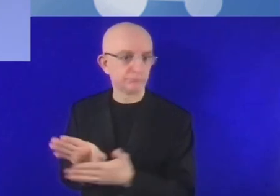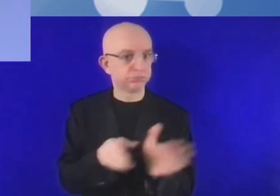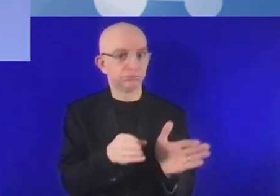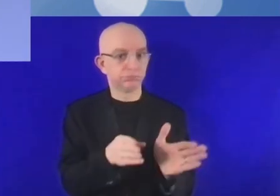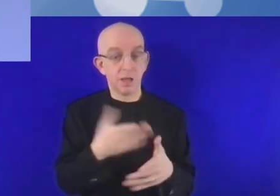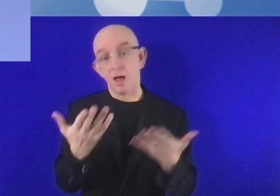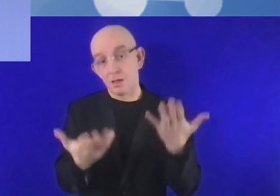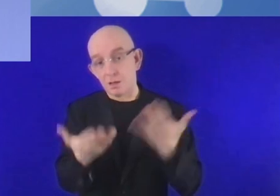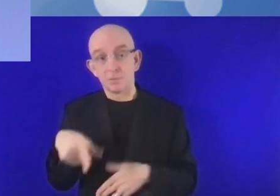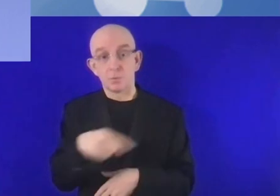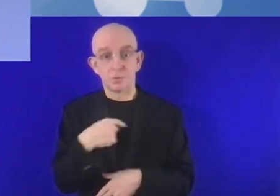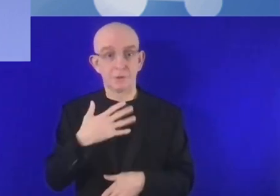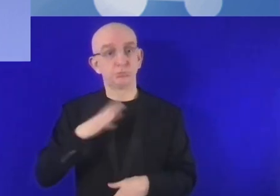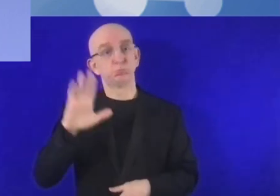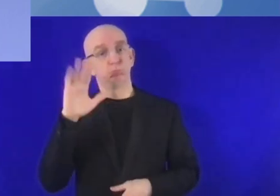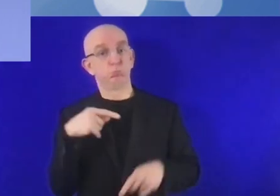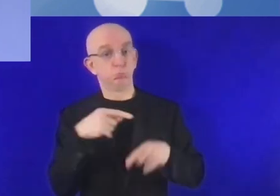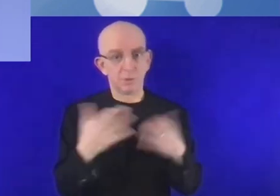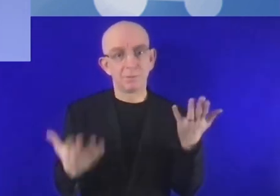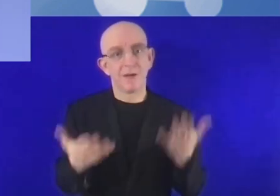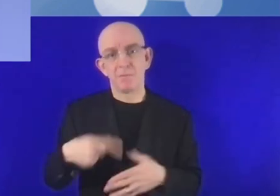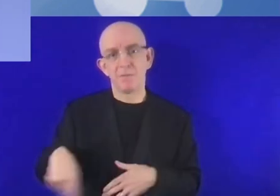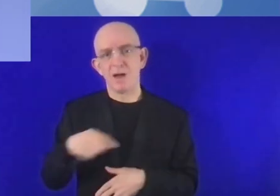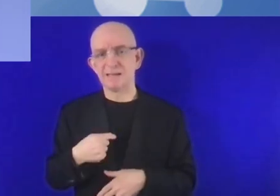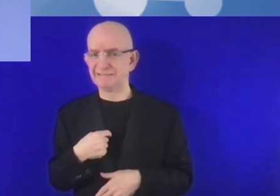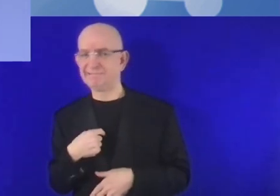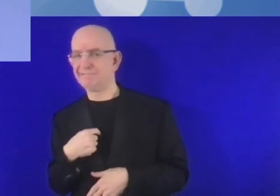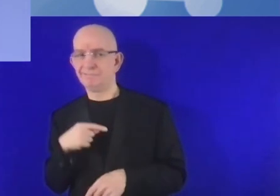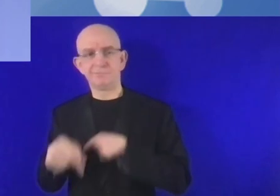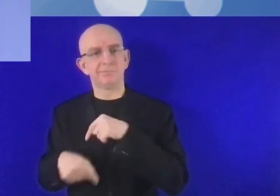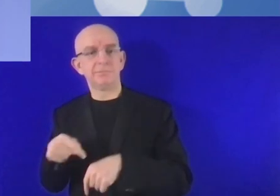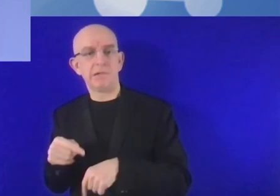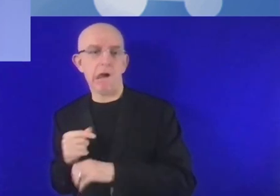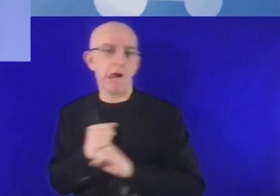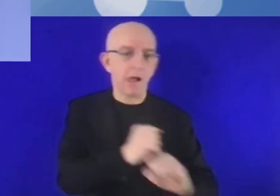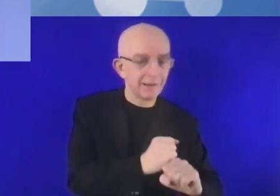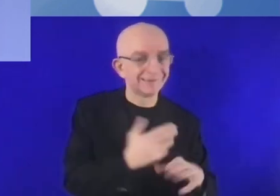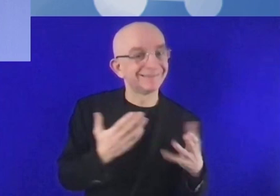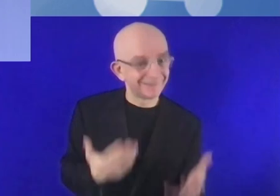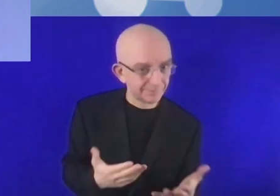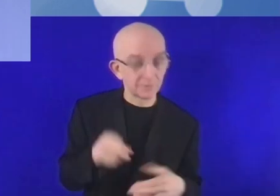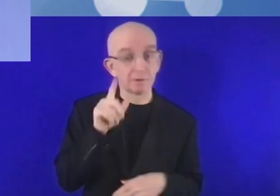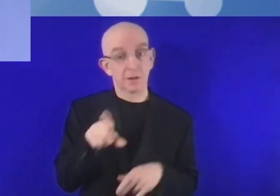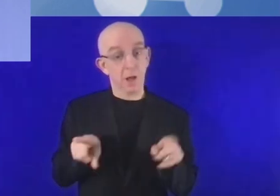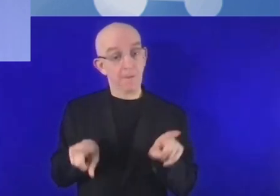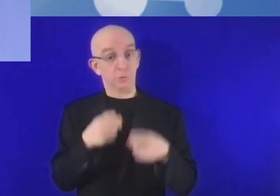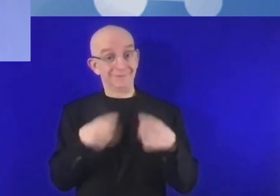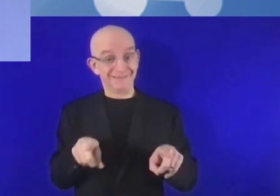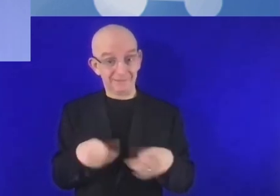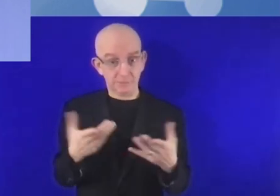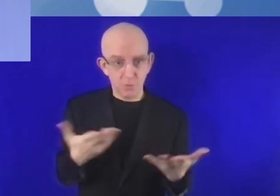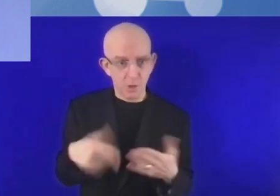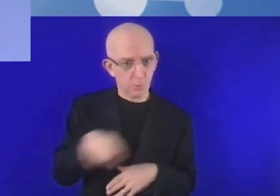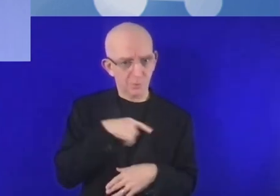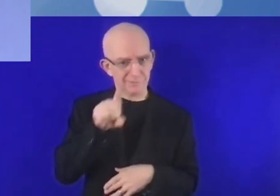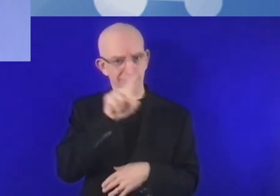tym zadać sobie pytania o to, czym jest jakość, kto będzie decydował o jakości, czy o jakości będziemy